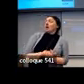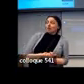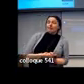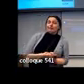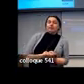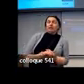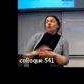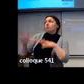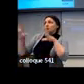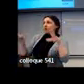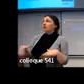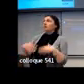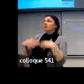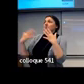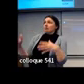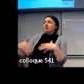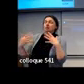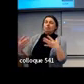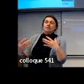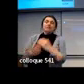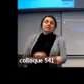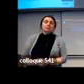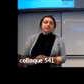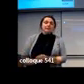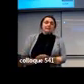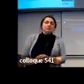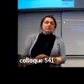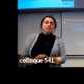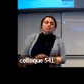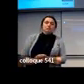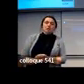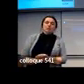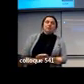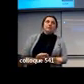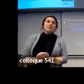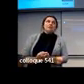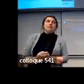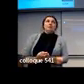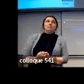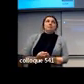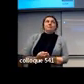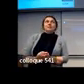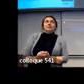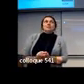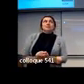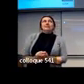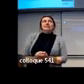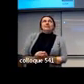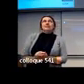canadiens anglophones. Quand le projet a circulé là, dans les listes de diffusion,